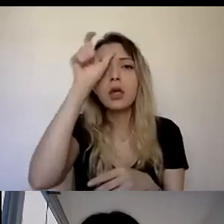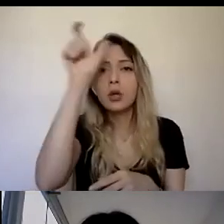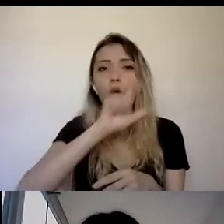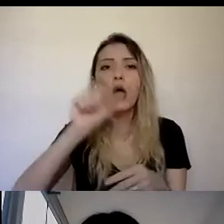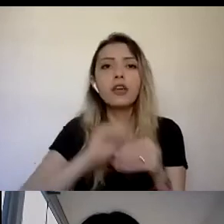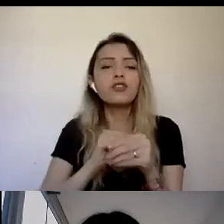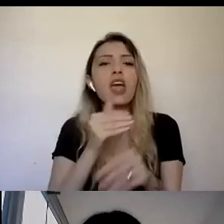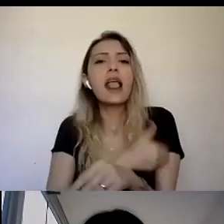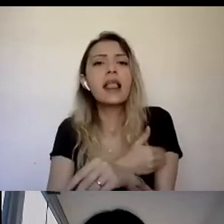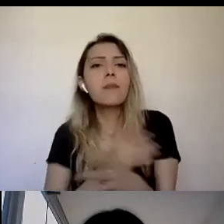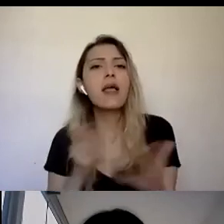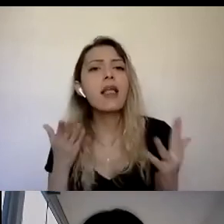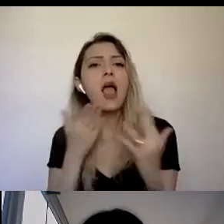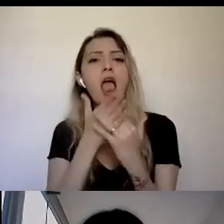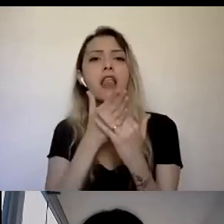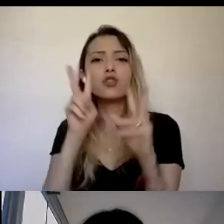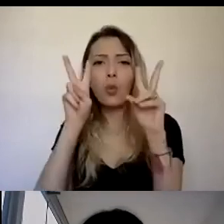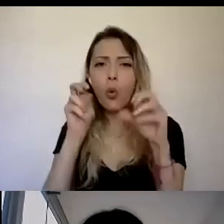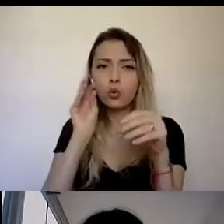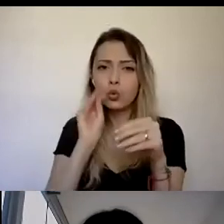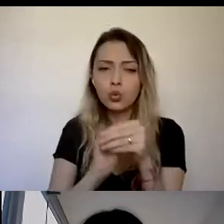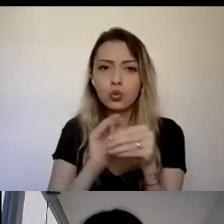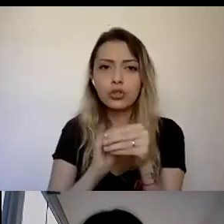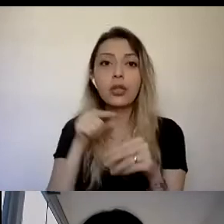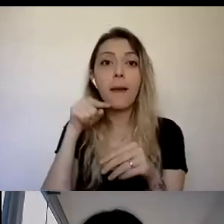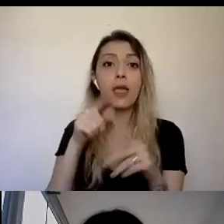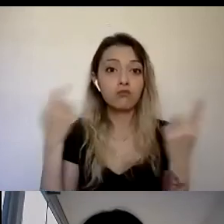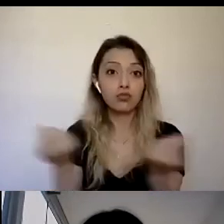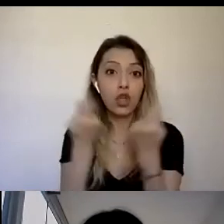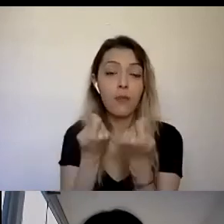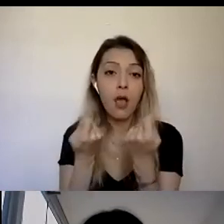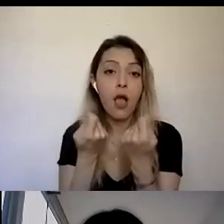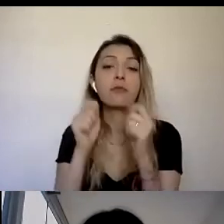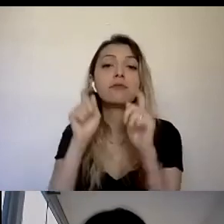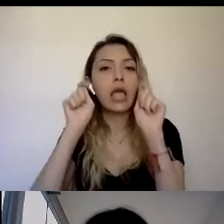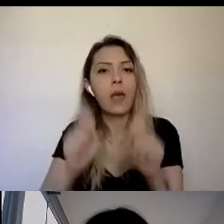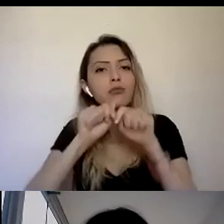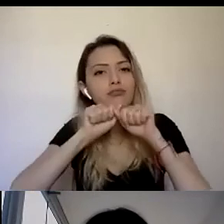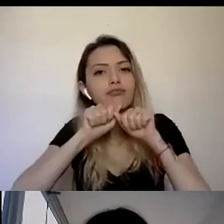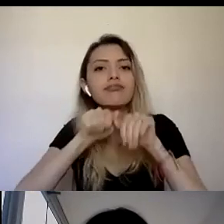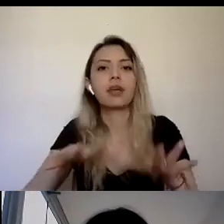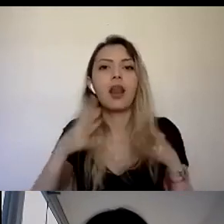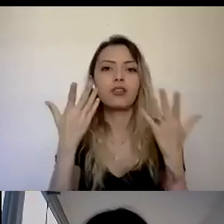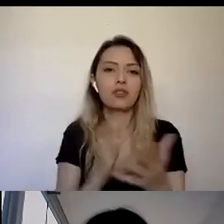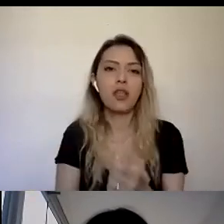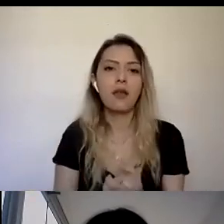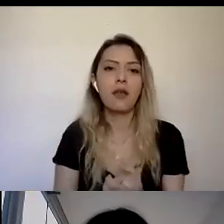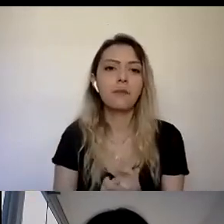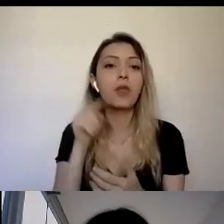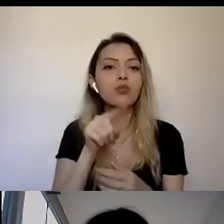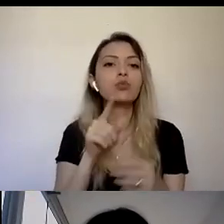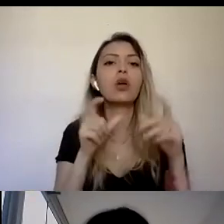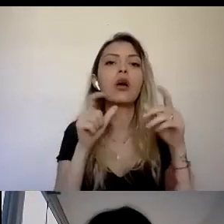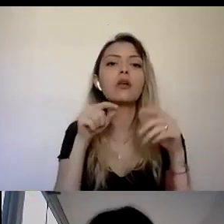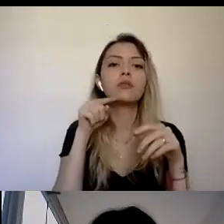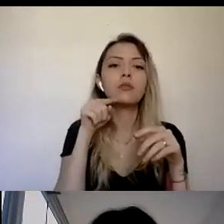erişimi konusunda bir izleme çalışması yayınladılar. Buna da hem bu kuruluşların hesaplarından, sosyal